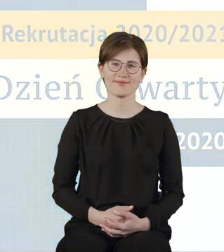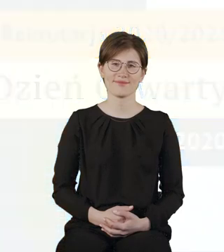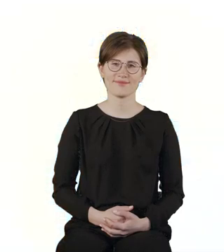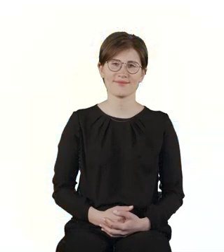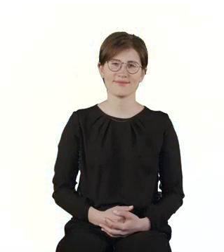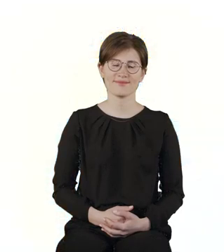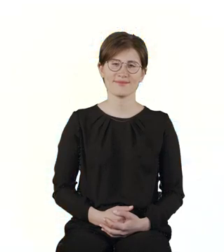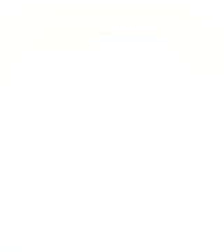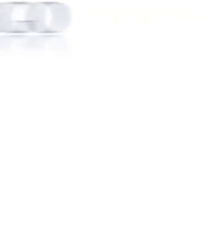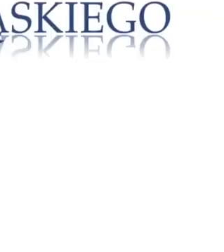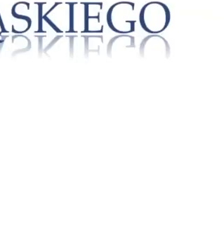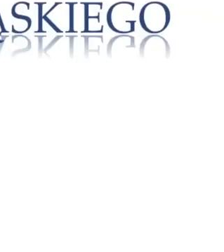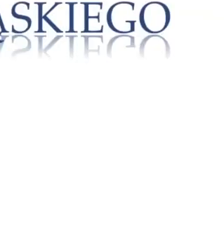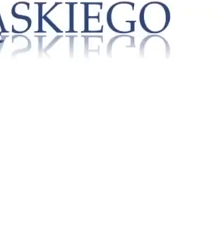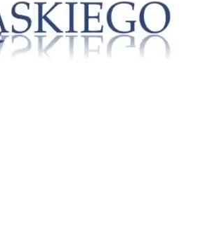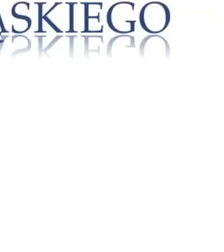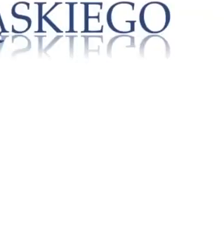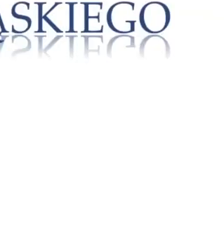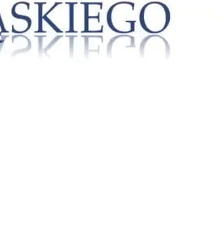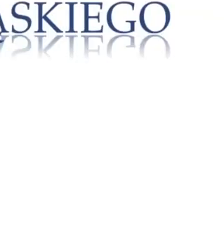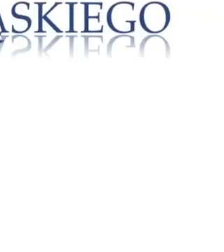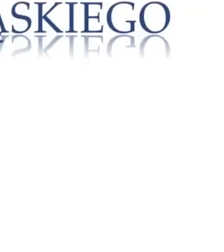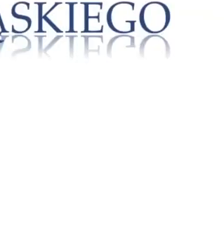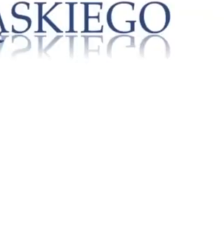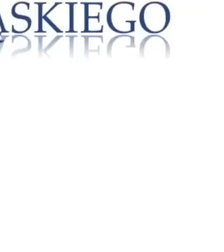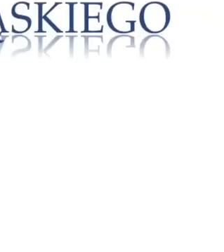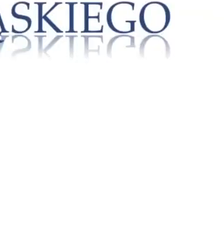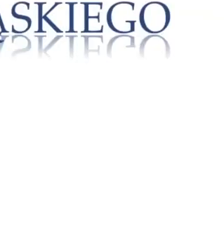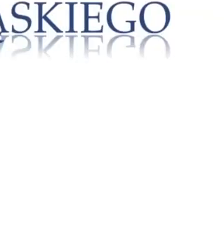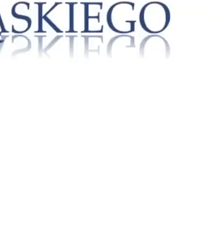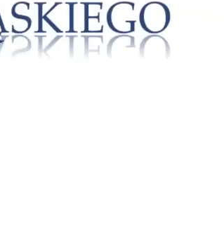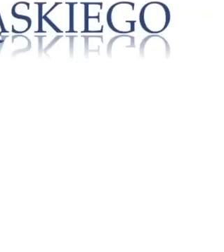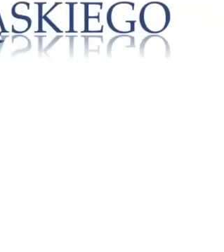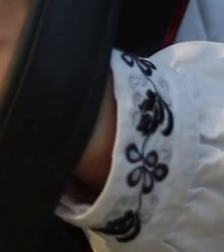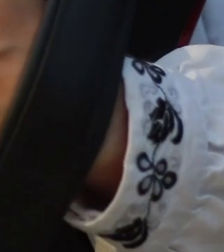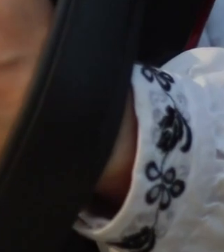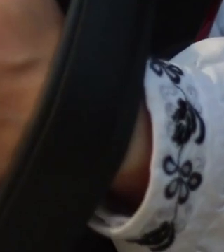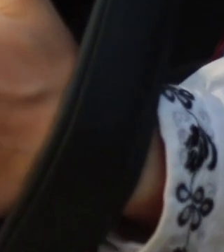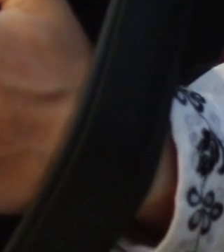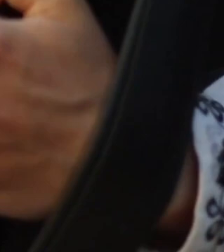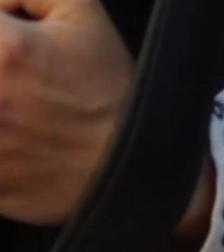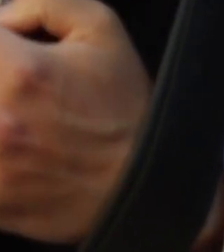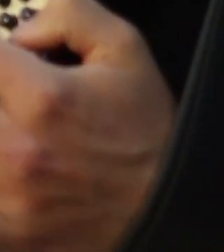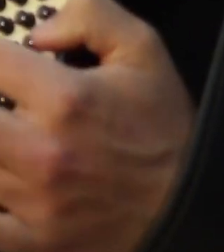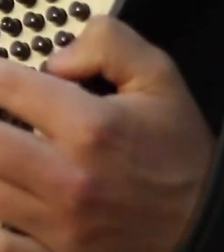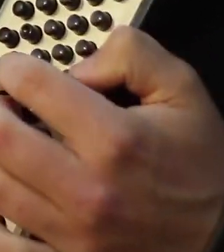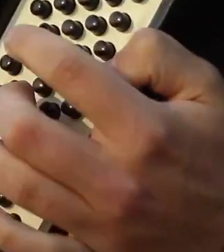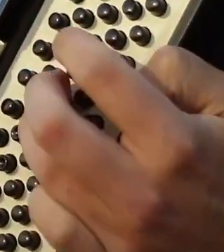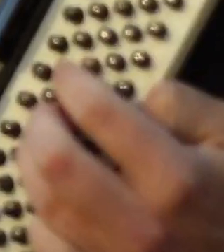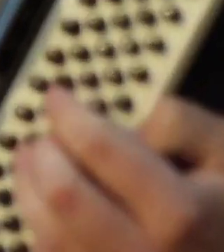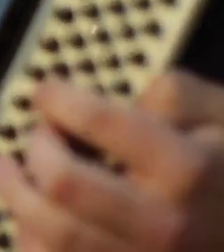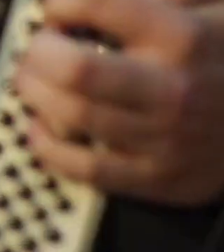We've got some fresh new young talent doing some things that I know you haven't heard before.